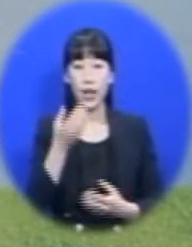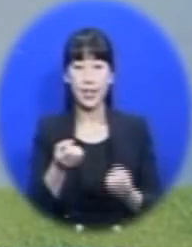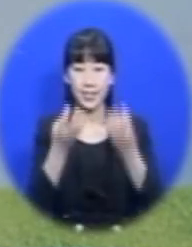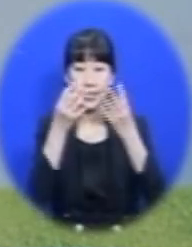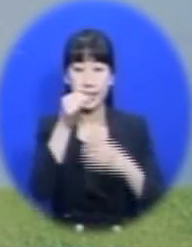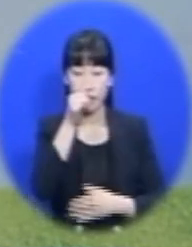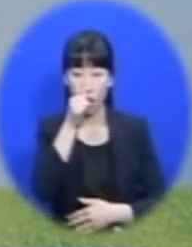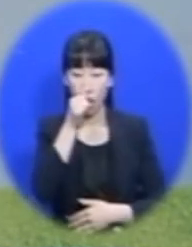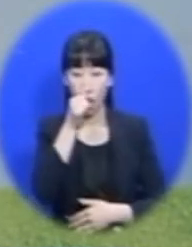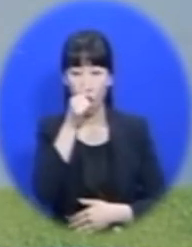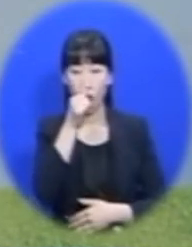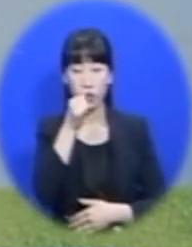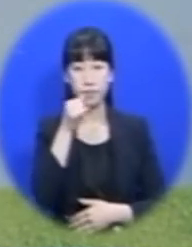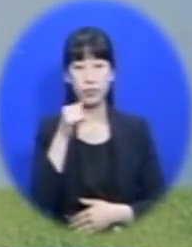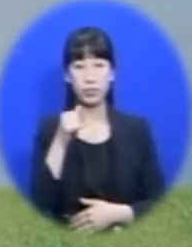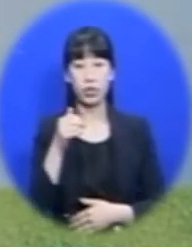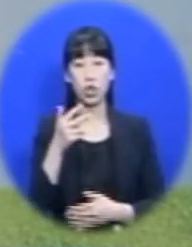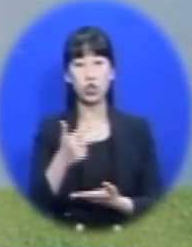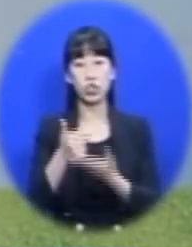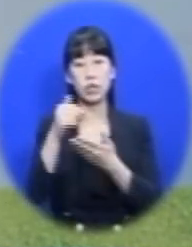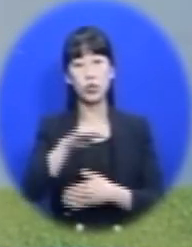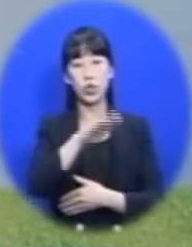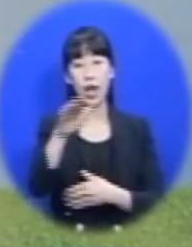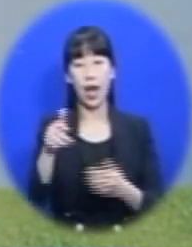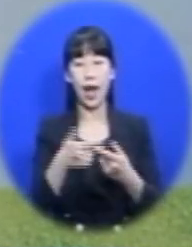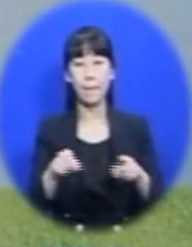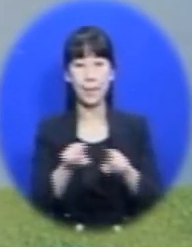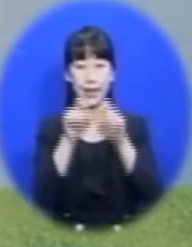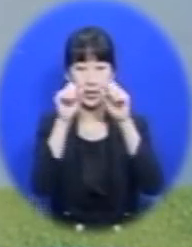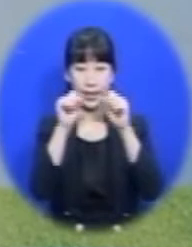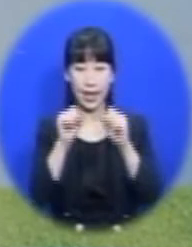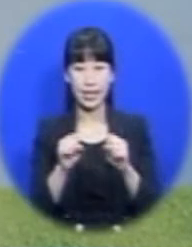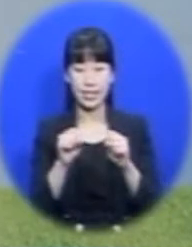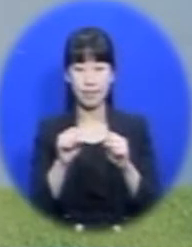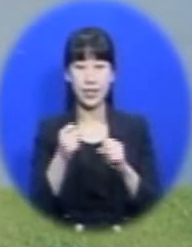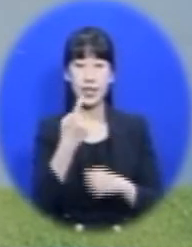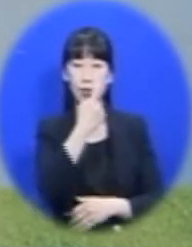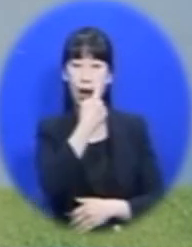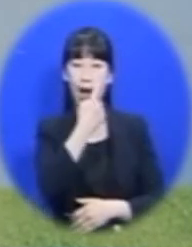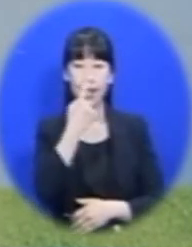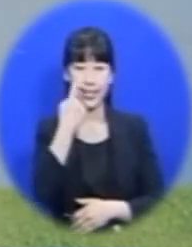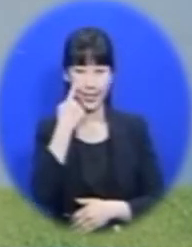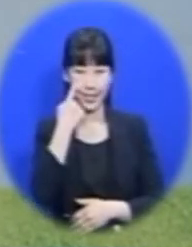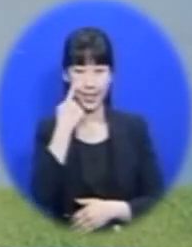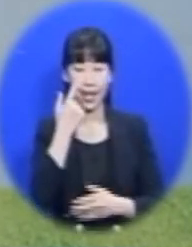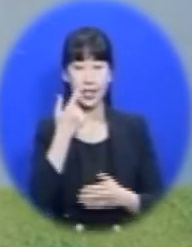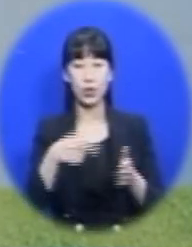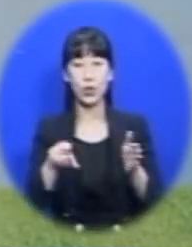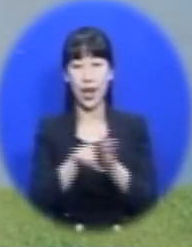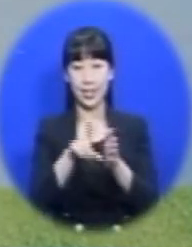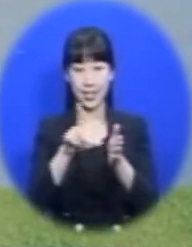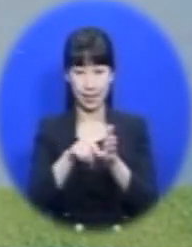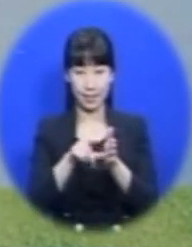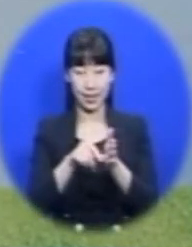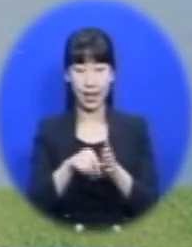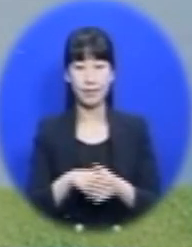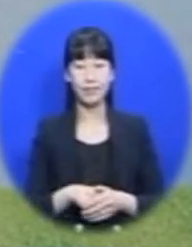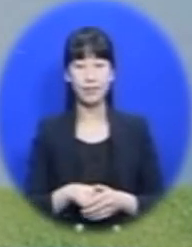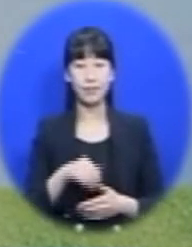예수님 그 주님이 우리와 함께 하심을 우리 가운데 다시 확인시켜 주시는 은혜의 시간입니다. 우리가